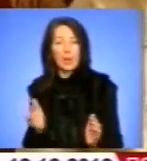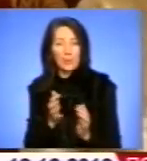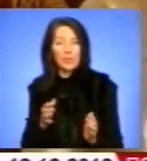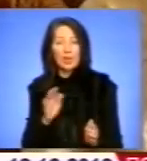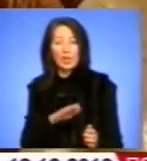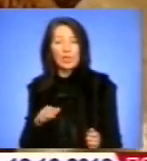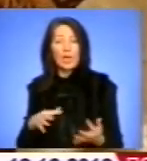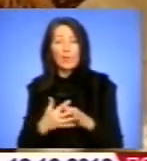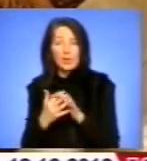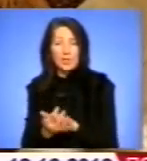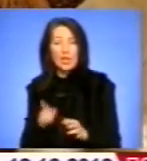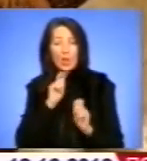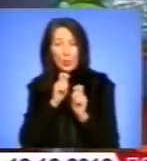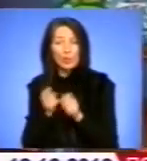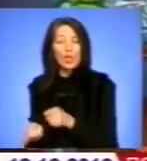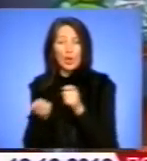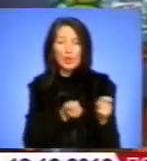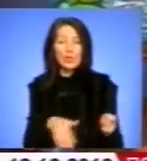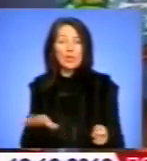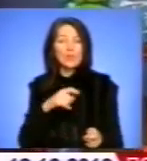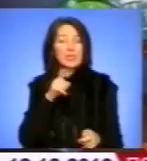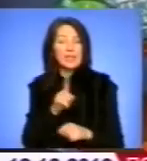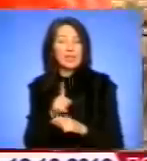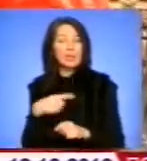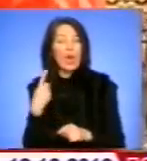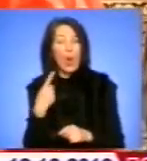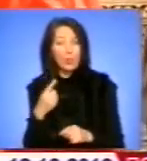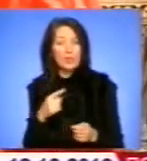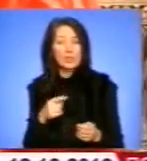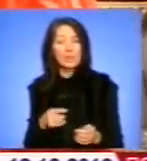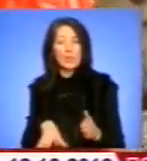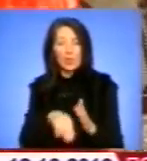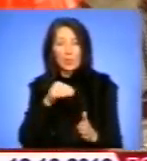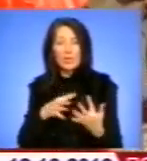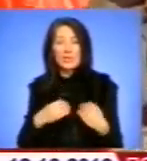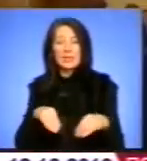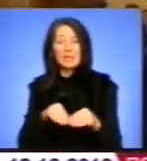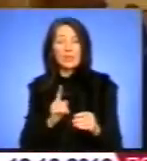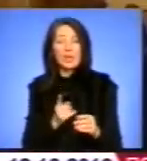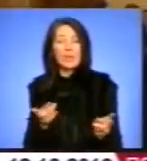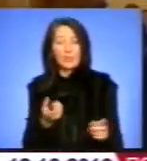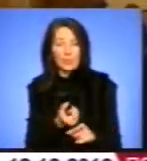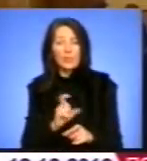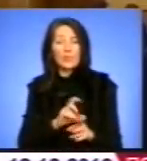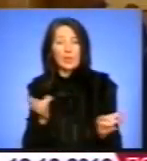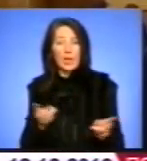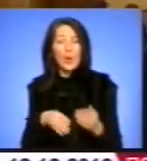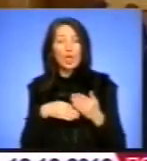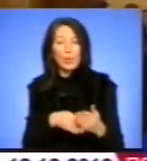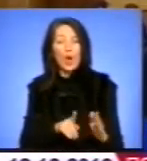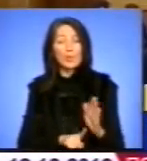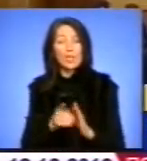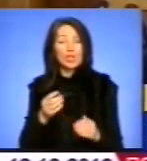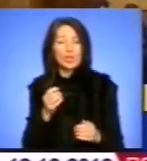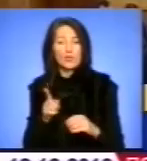розвозили по усій Тернопільській області. Зазначають, обирали сім'ї, яким найбільше потрібна допомога. Починаючи навіть вчорашнього дня, по